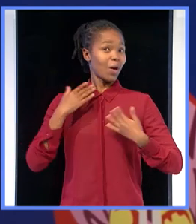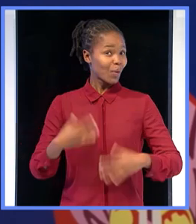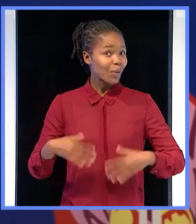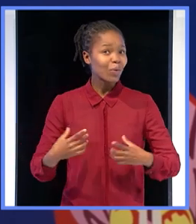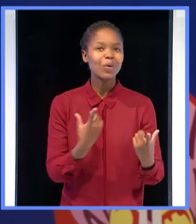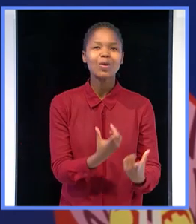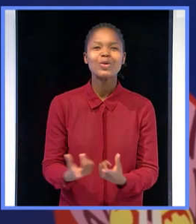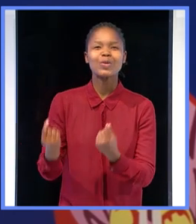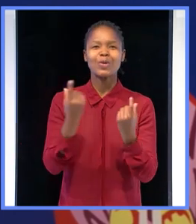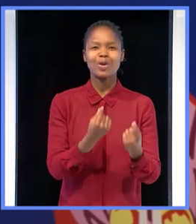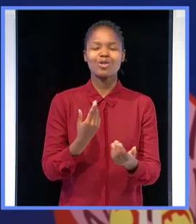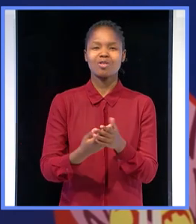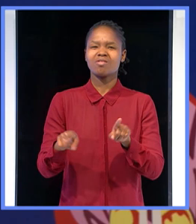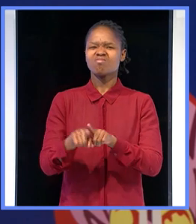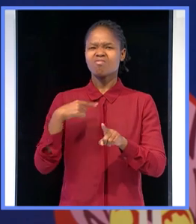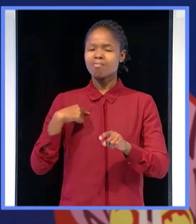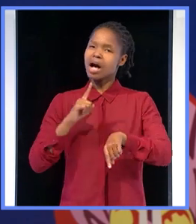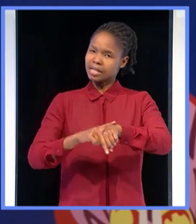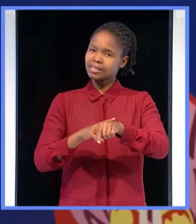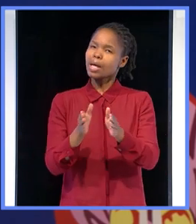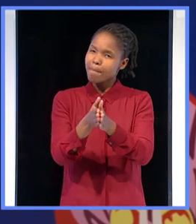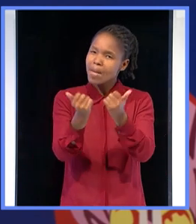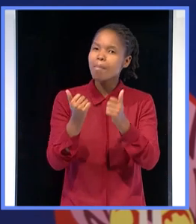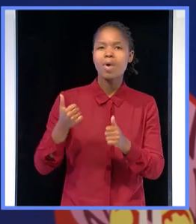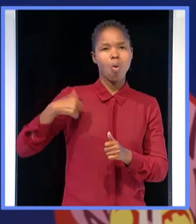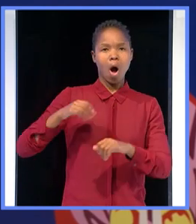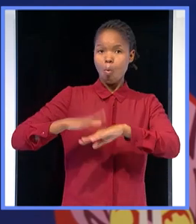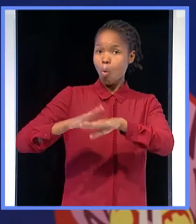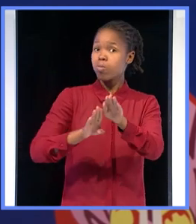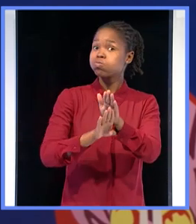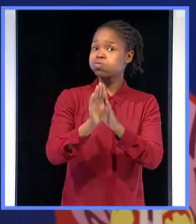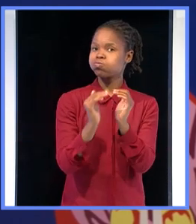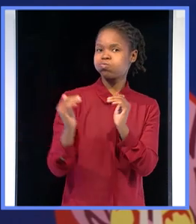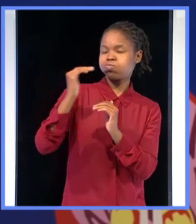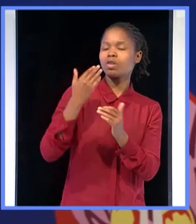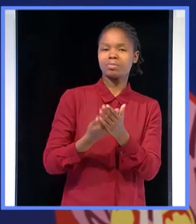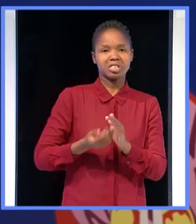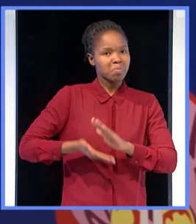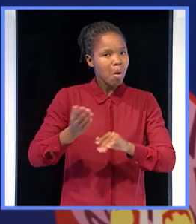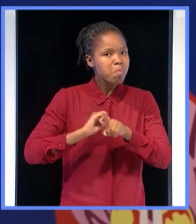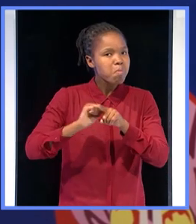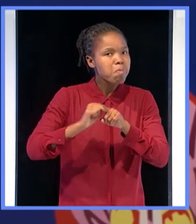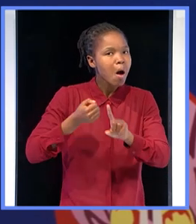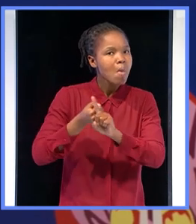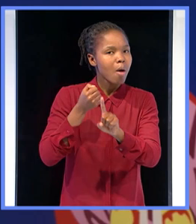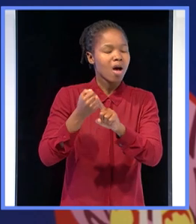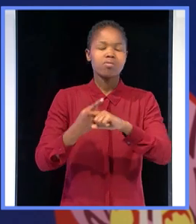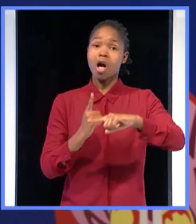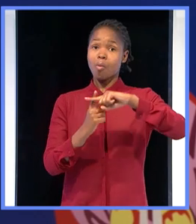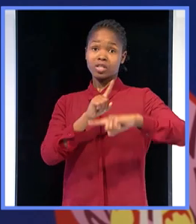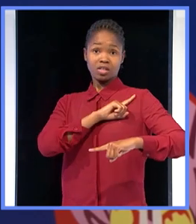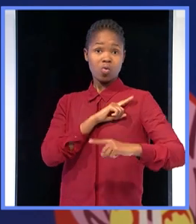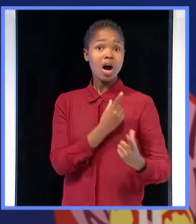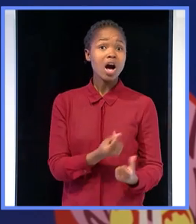en ek gaan om vir my ek voel dis belangrik as jy vir jouself 'n inspirasie is en ek wil gaan met dieselfde